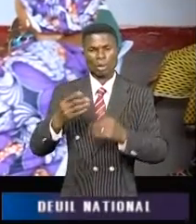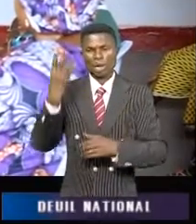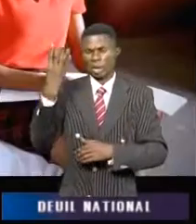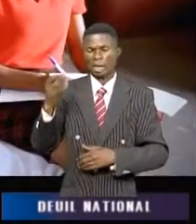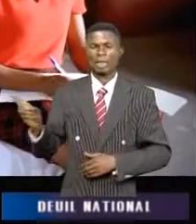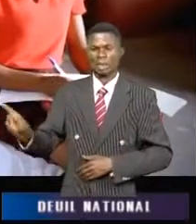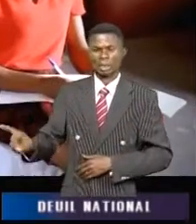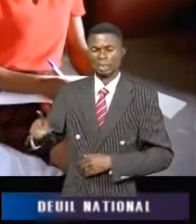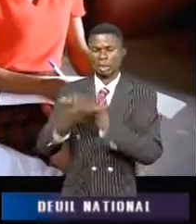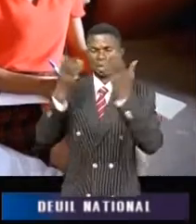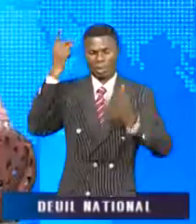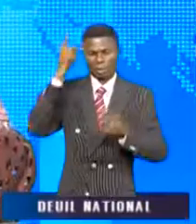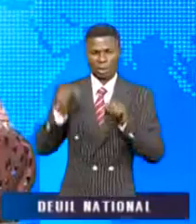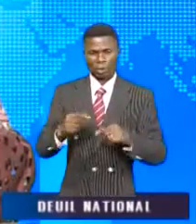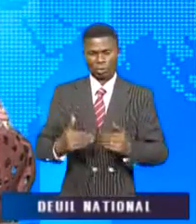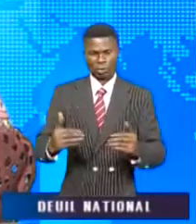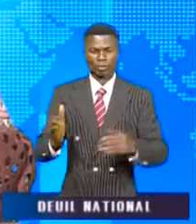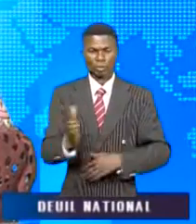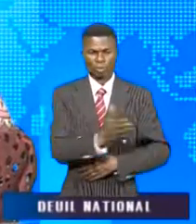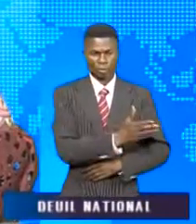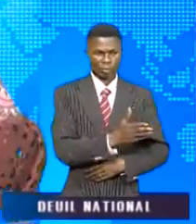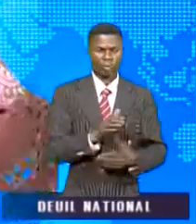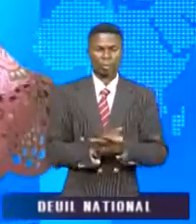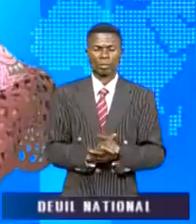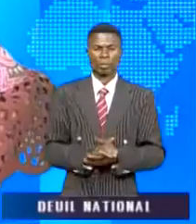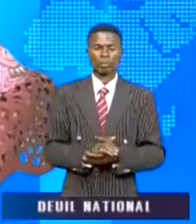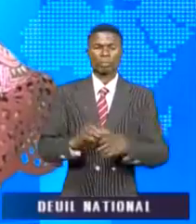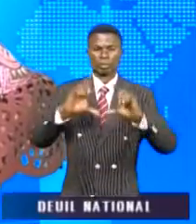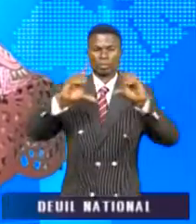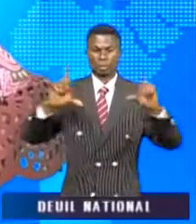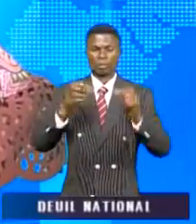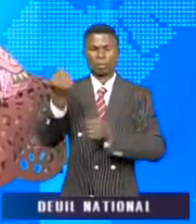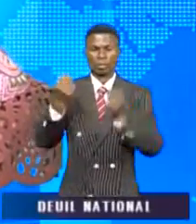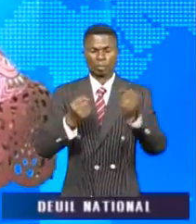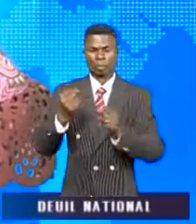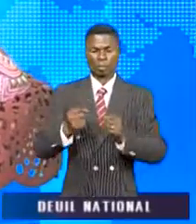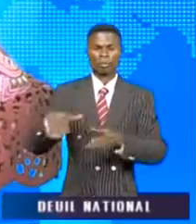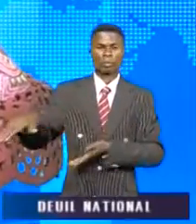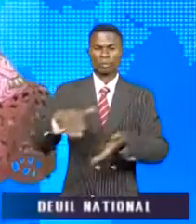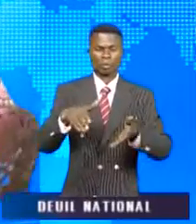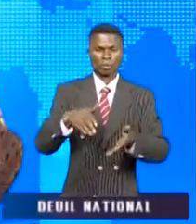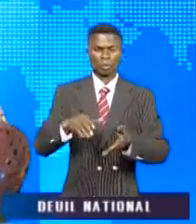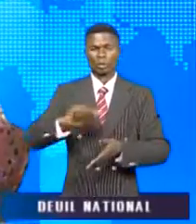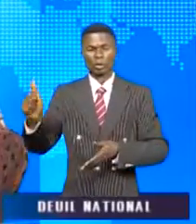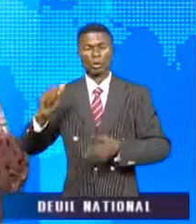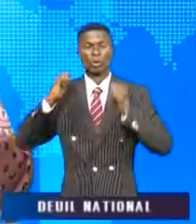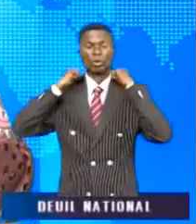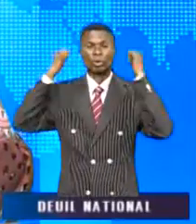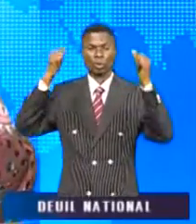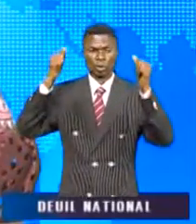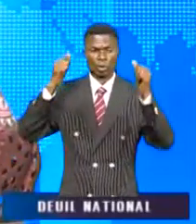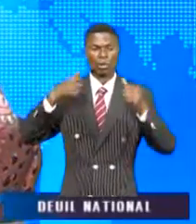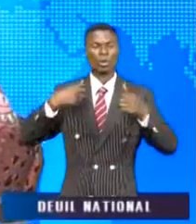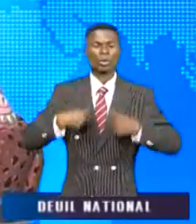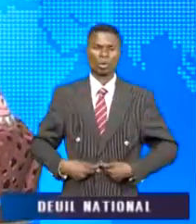districts de la ville-province de Kinshasa. Des vignettes automobiles se vendent dans la rue par certains inciviques et pour